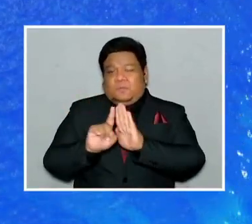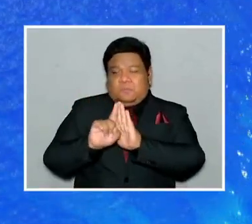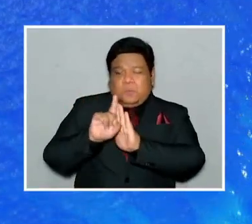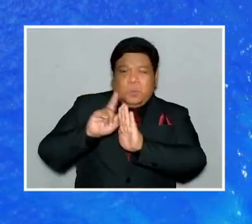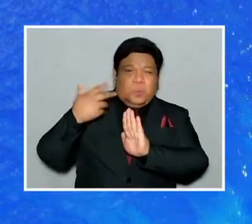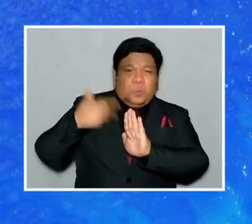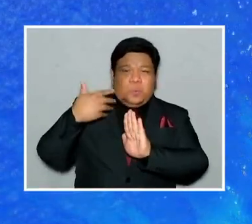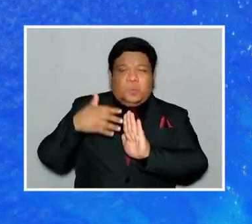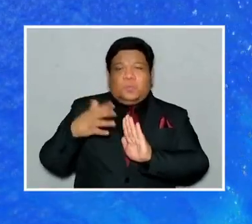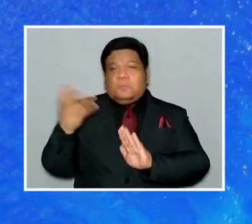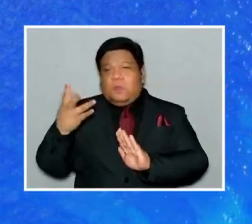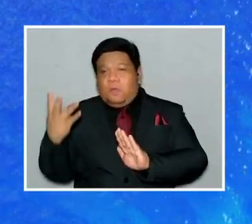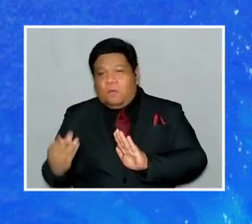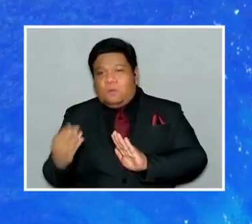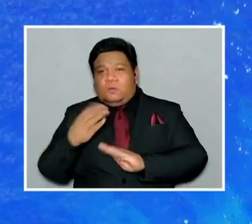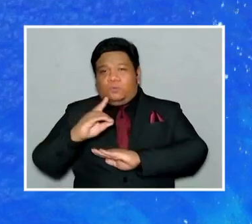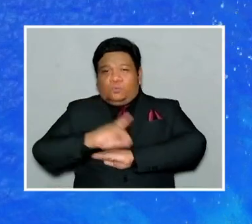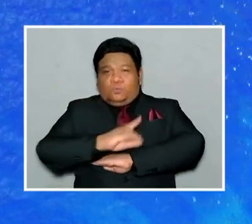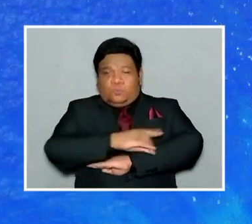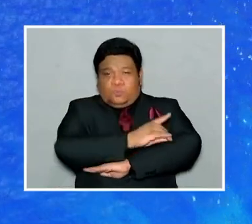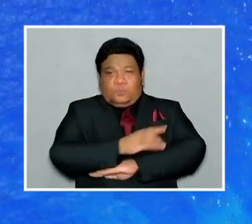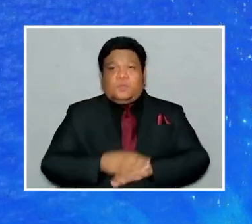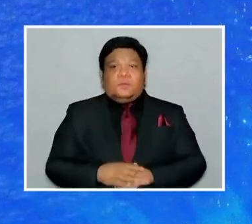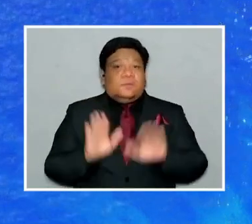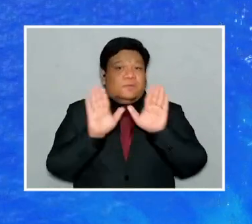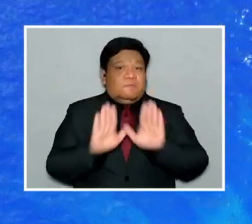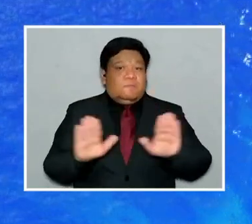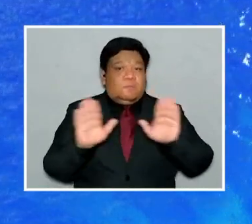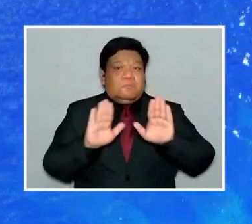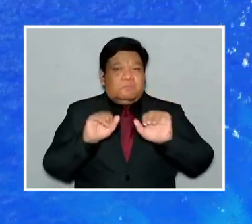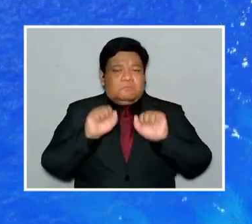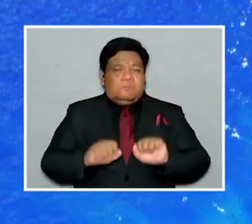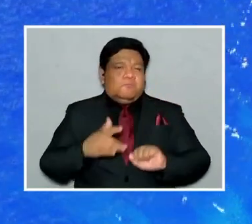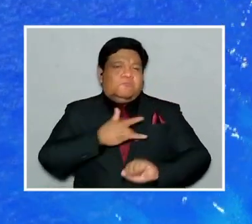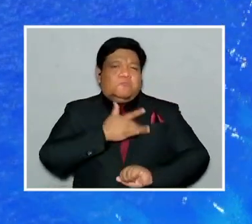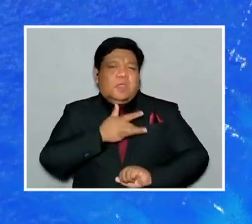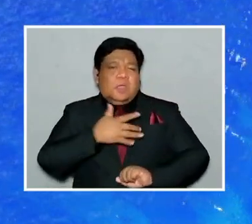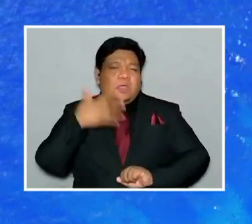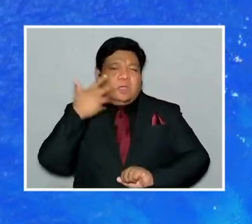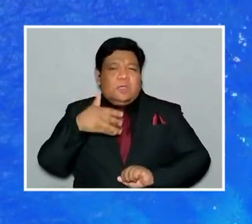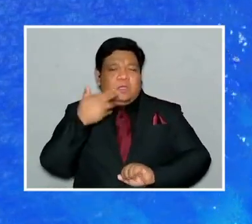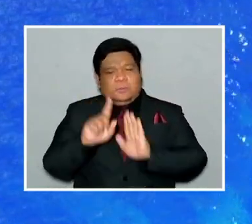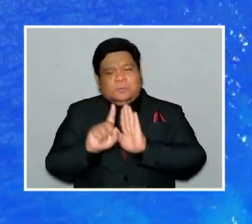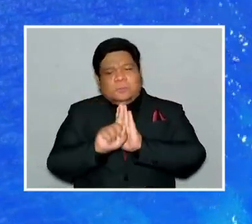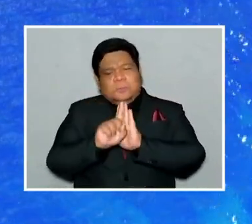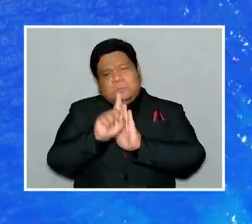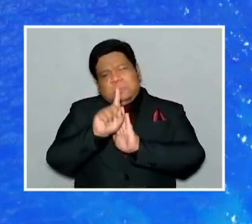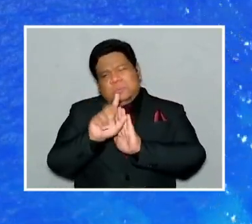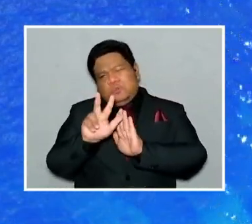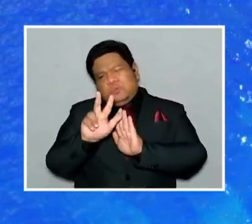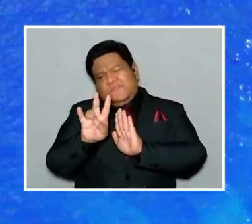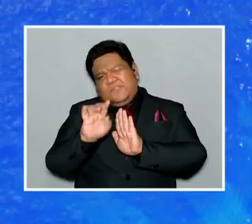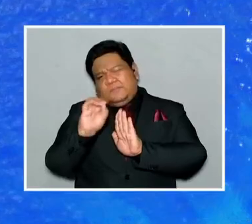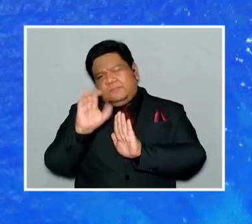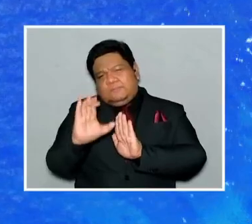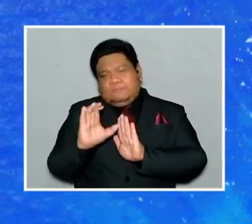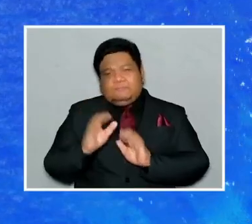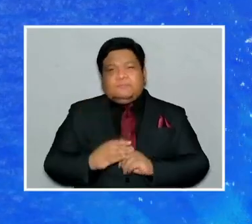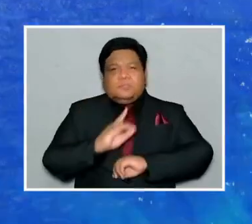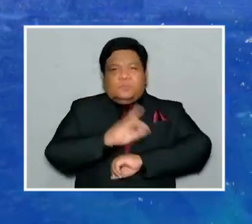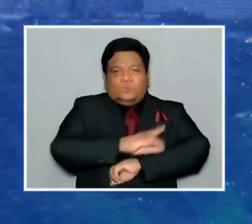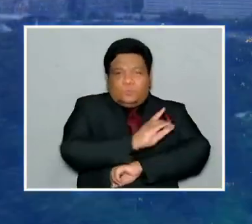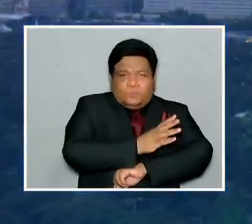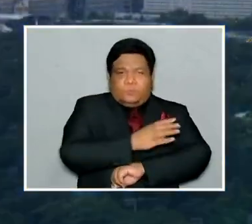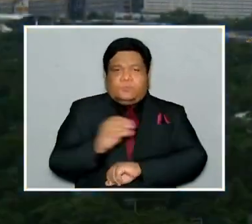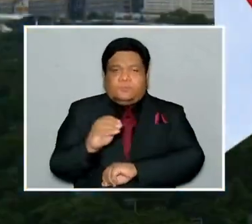at Dagupan, at pagsapit po ng Linggo hanggang 37 degrees Celsius din ang heat index sa may Dagupan at Kabanatuan. At